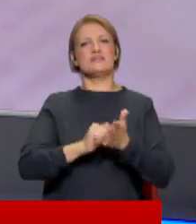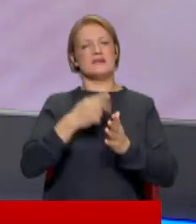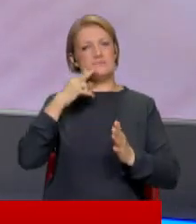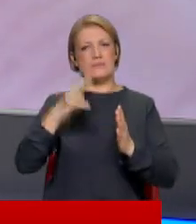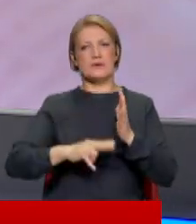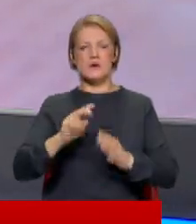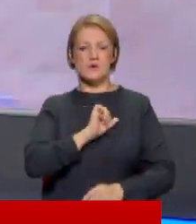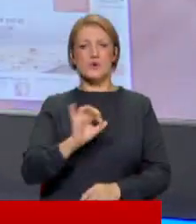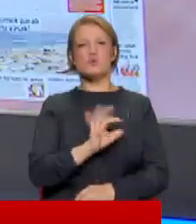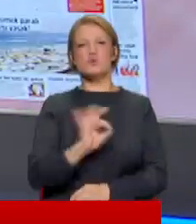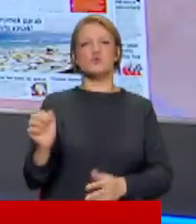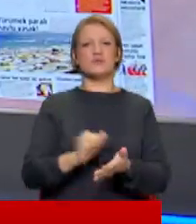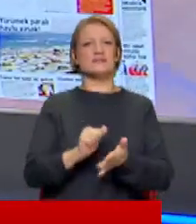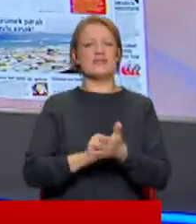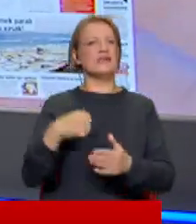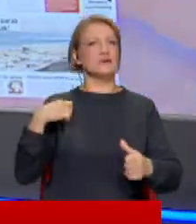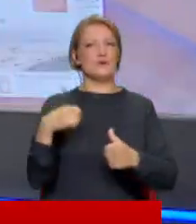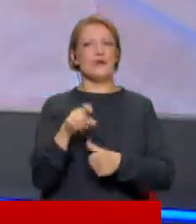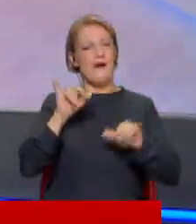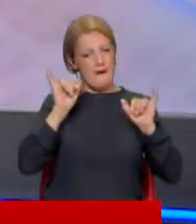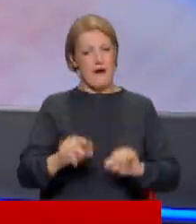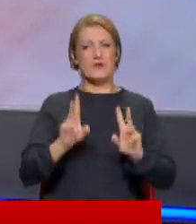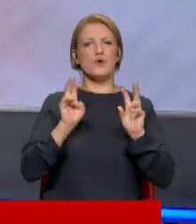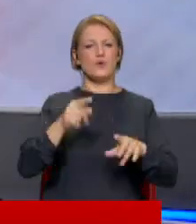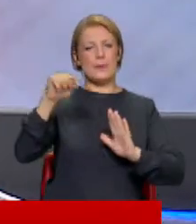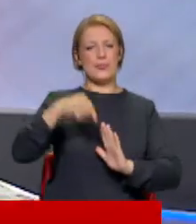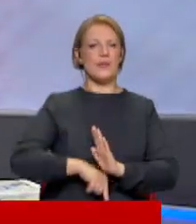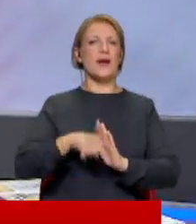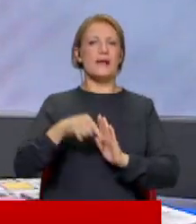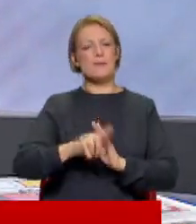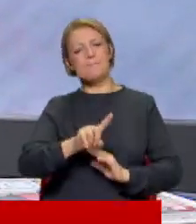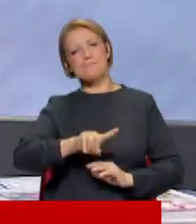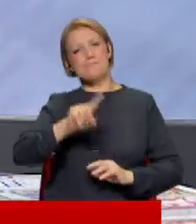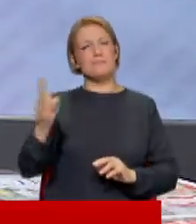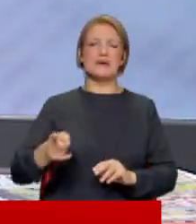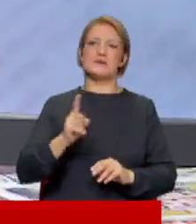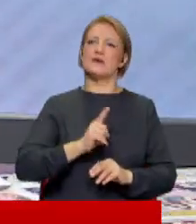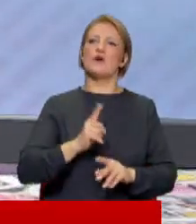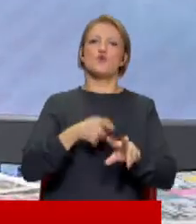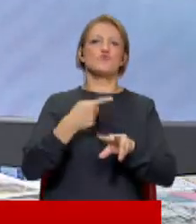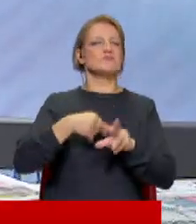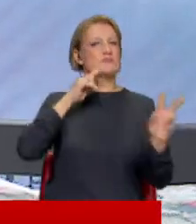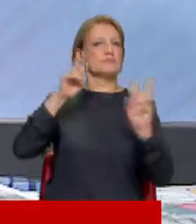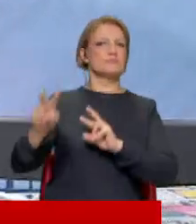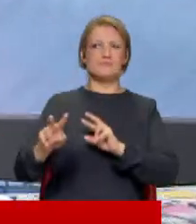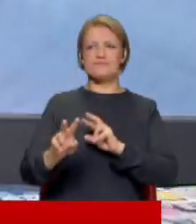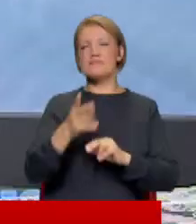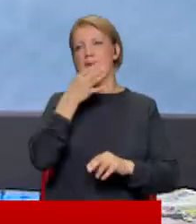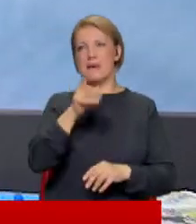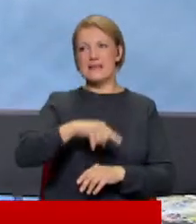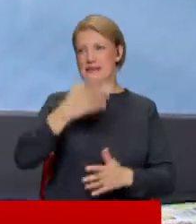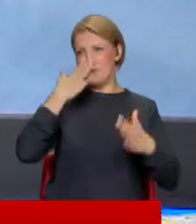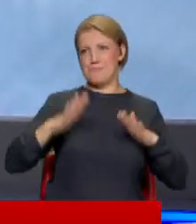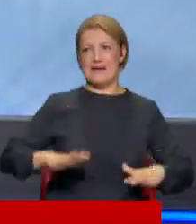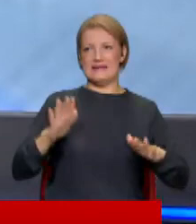bakalım Korkusuz gazetesinde de yine aynı konunun detaylarının başka yansımalarını göreceğiz Efendim emeklinin